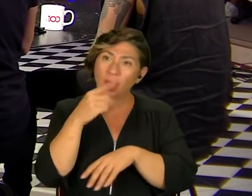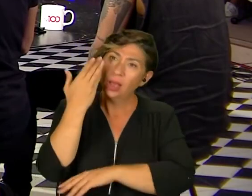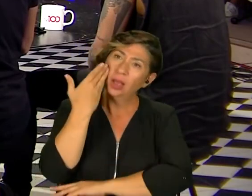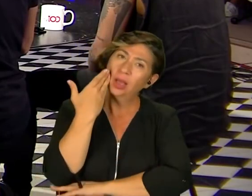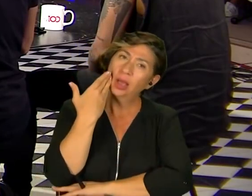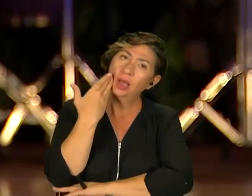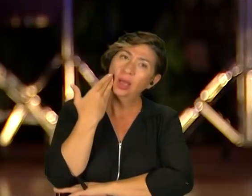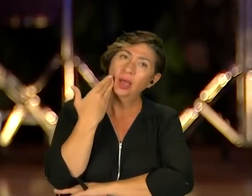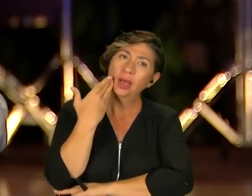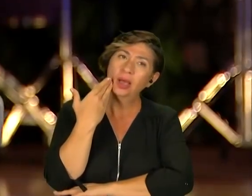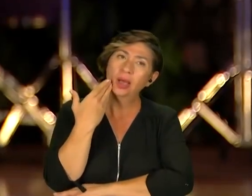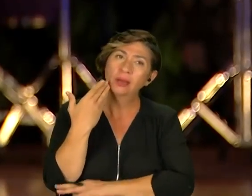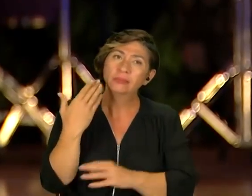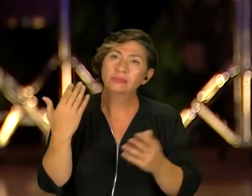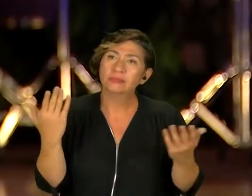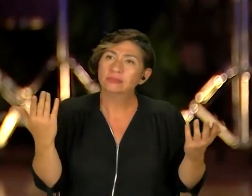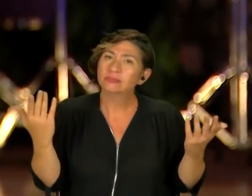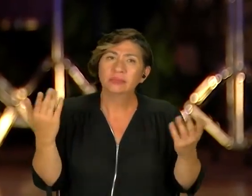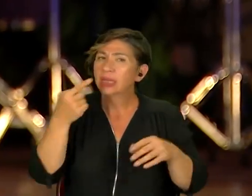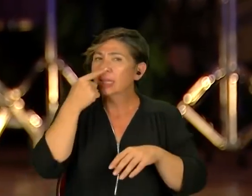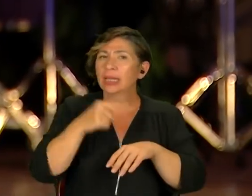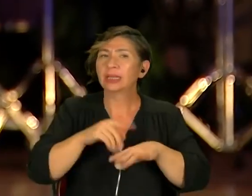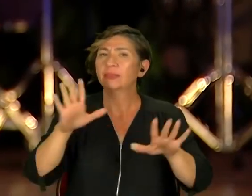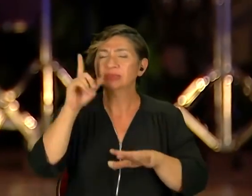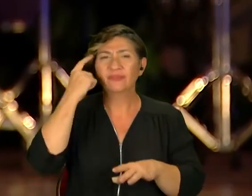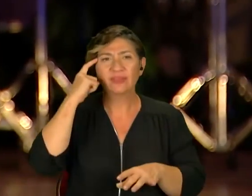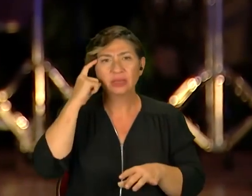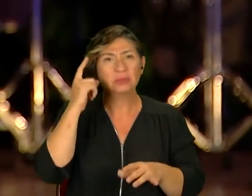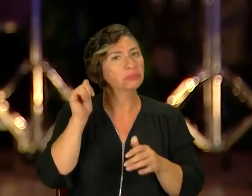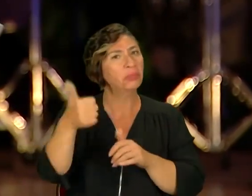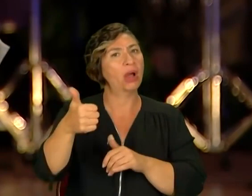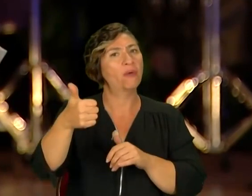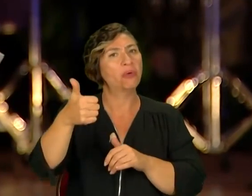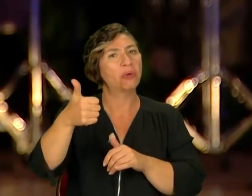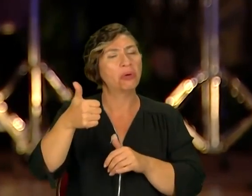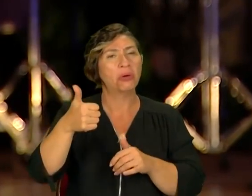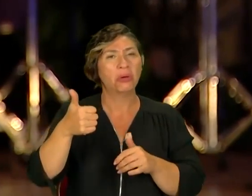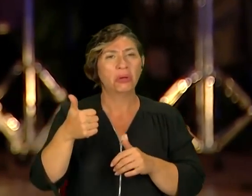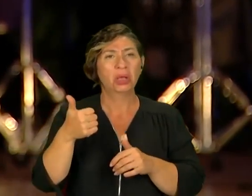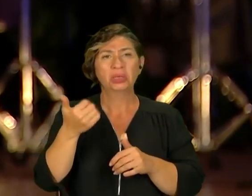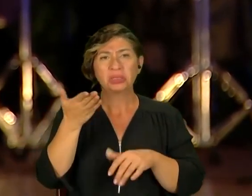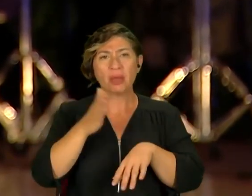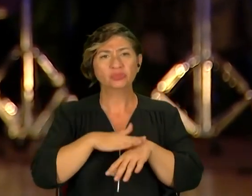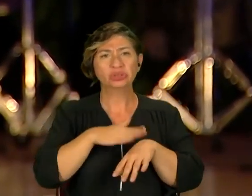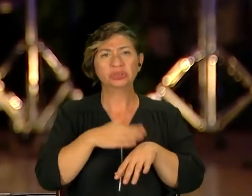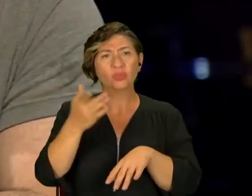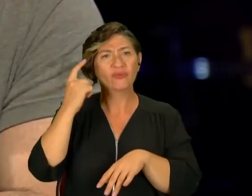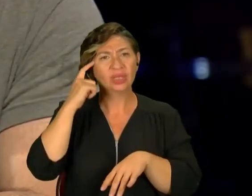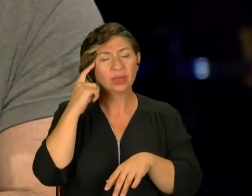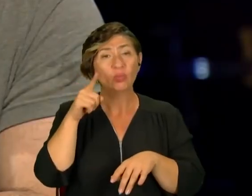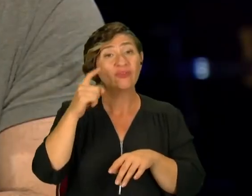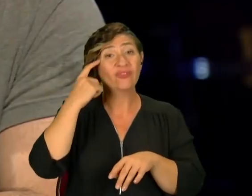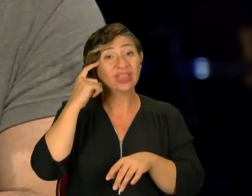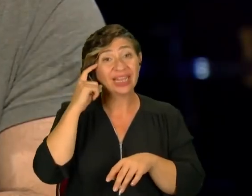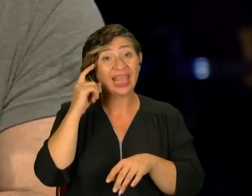kaldım. Dedim ki yani inanılmaz bir fikir gelmiş aklına. Bilmem falan. Ne yapacaksın dedim bu fikirle.